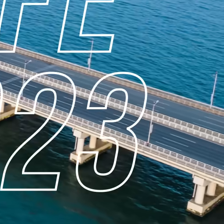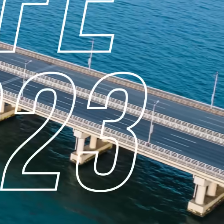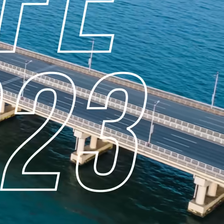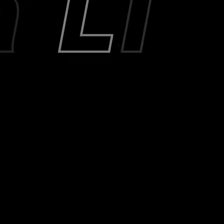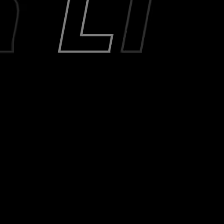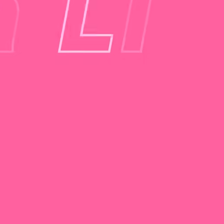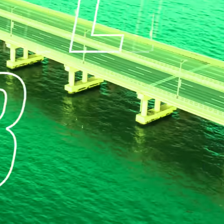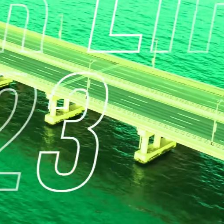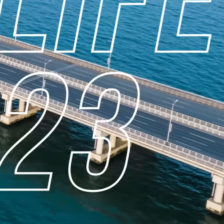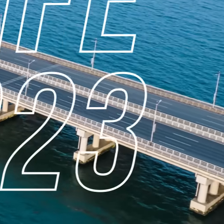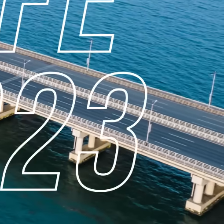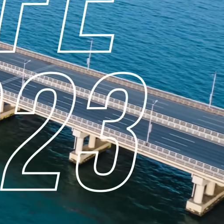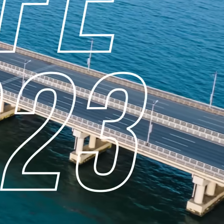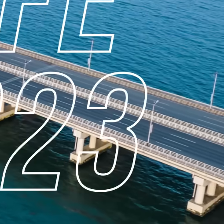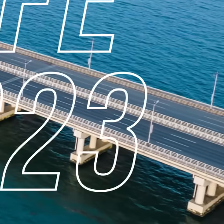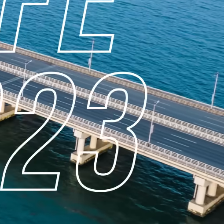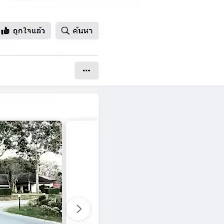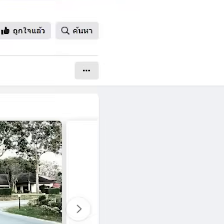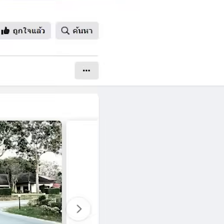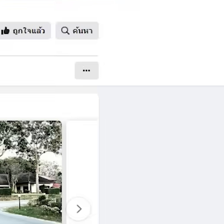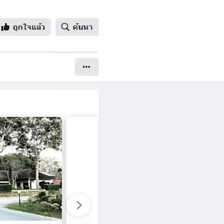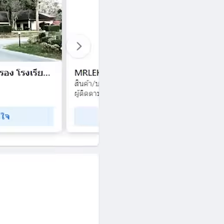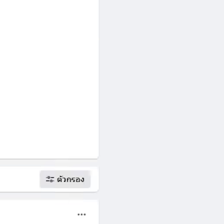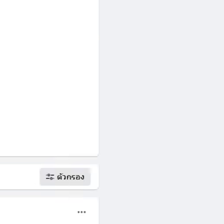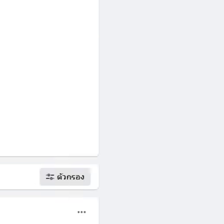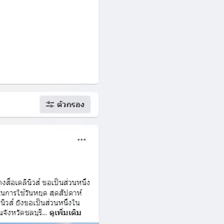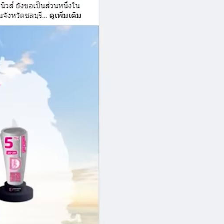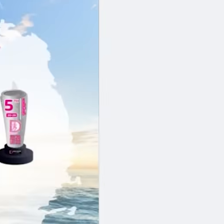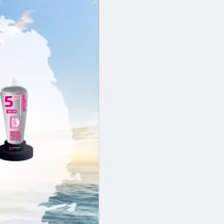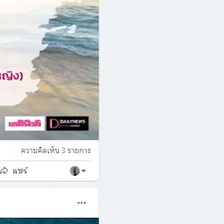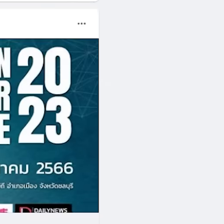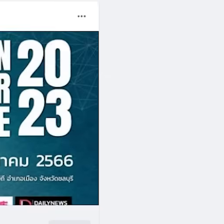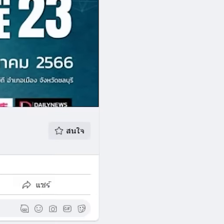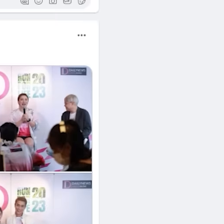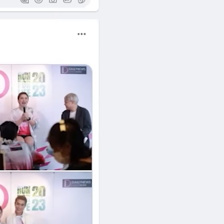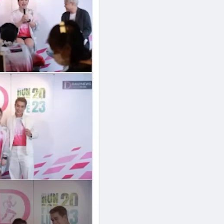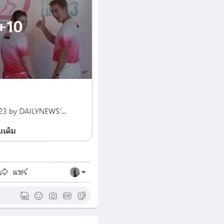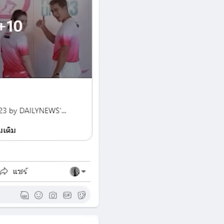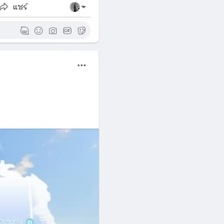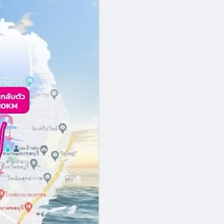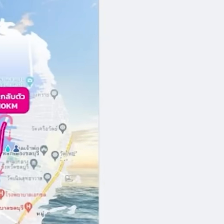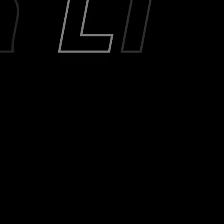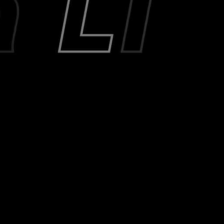ติดตามการสมัครได้ที่ Facebook Fanpage ดีรัน for life 2023 by เดลินิว